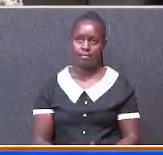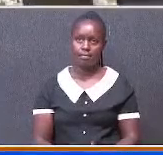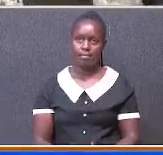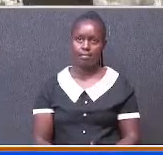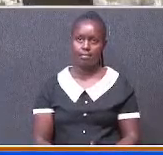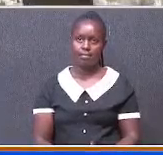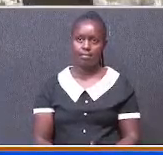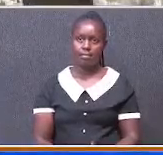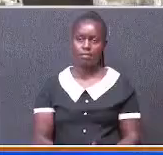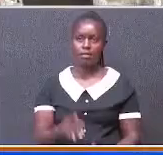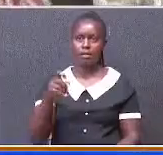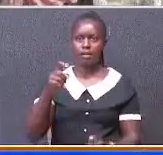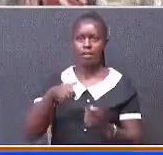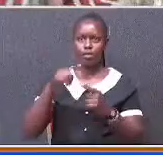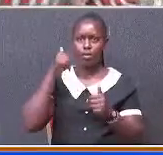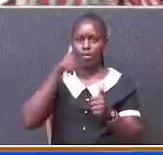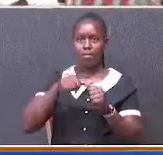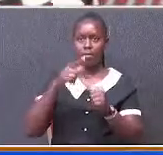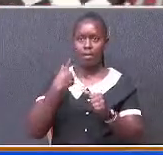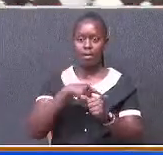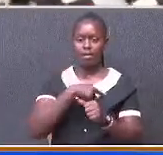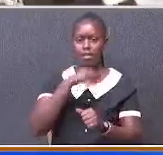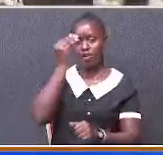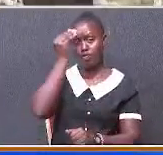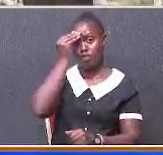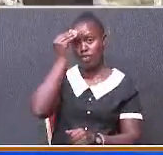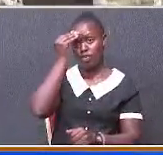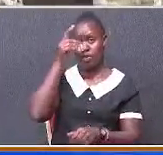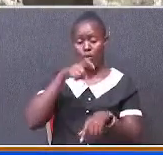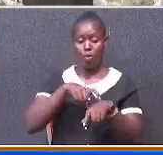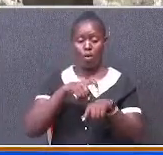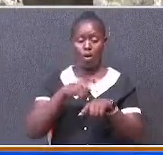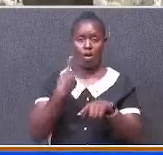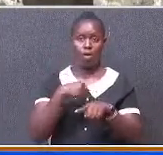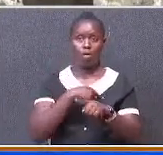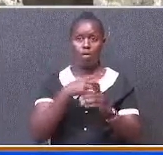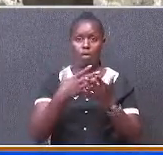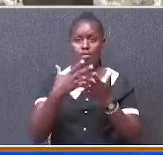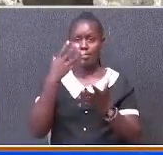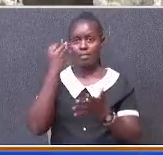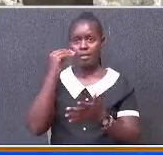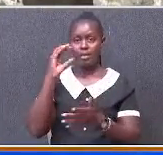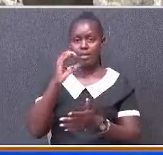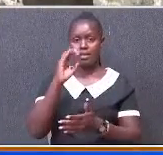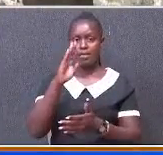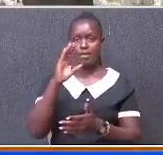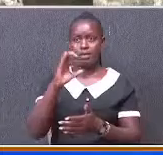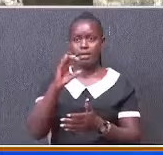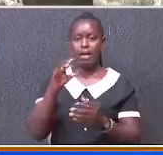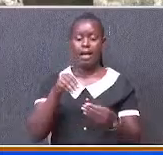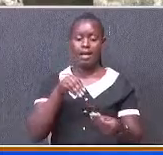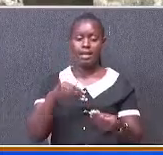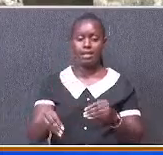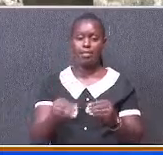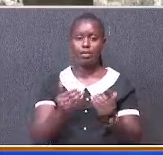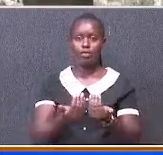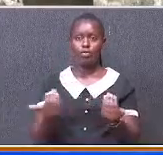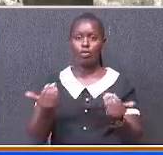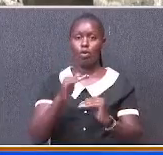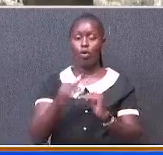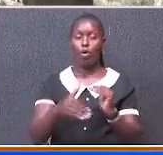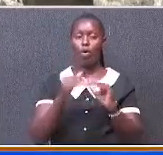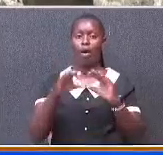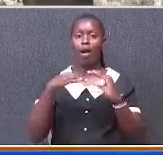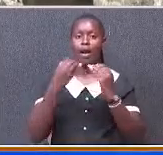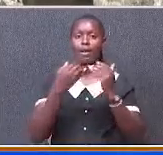Tukumbuke kimasomo. Haa, wakati tunafanya CBC. Watoto walemavu wanawekwa kwa darasa moja. Wanakaa miaka